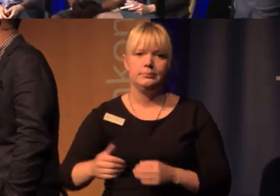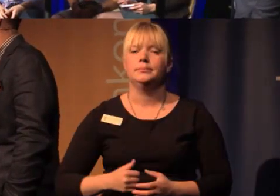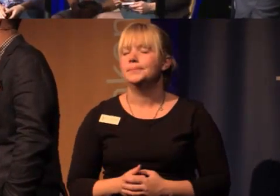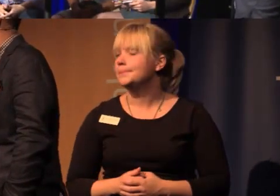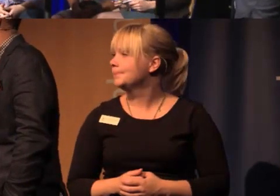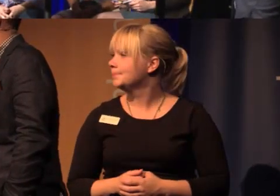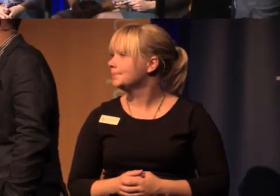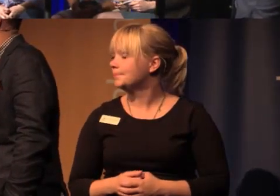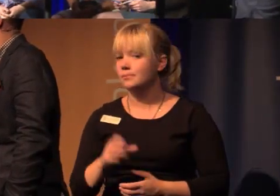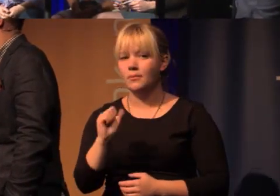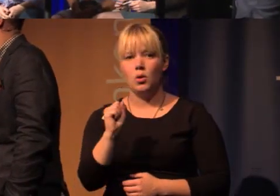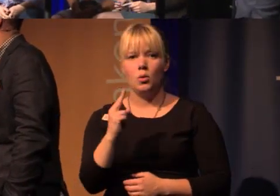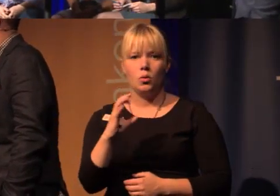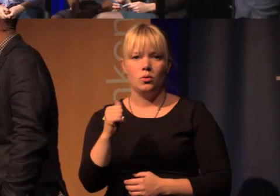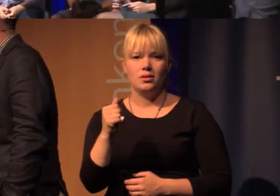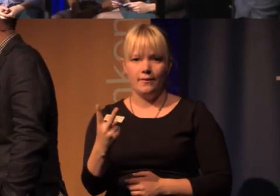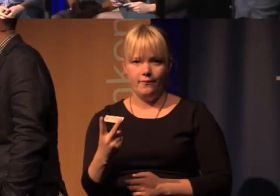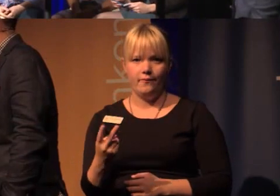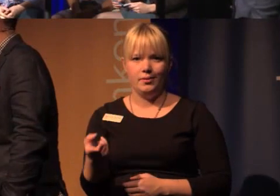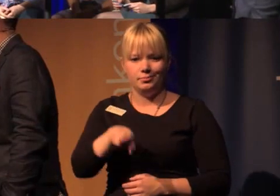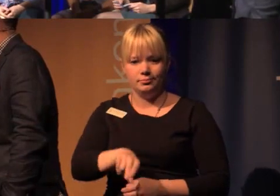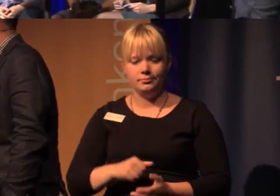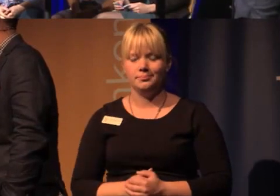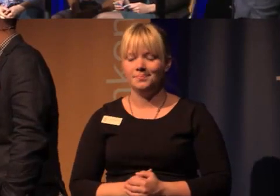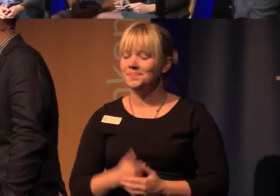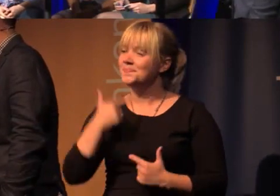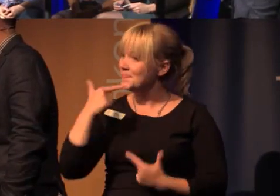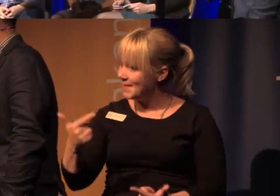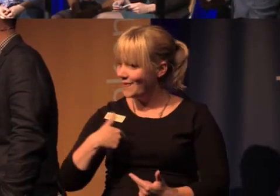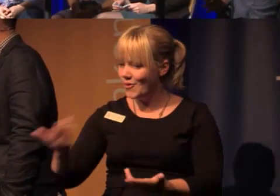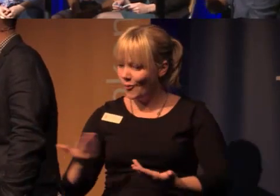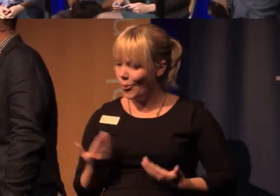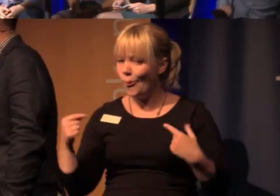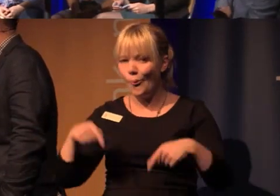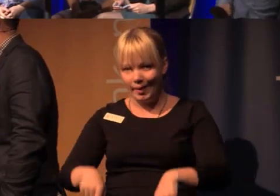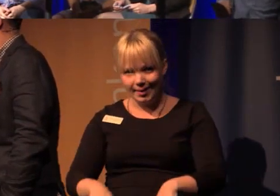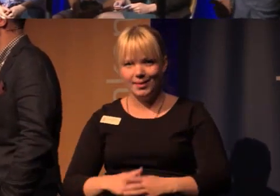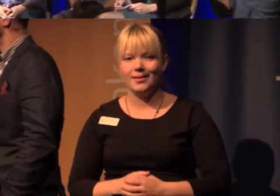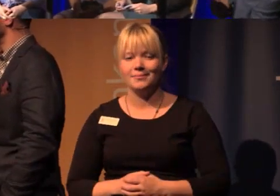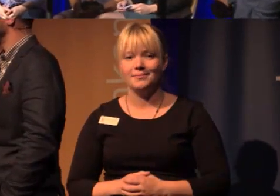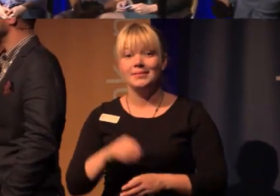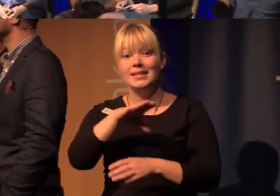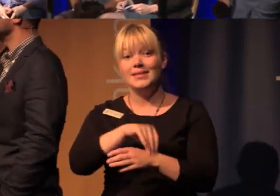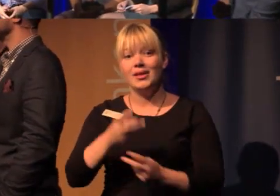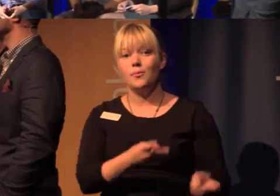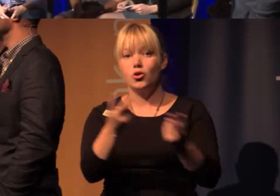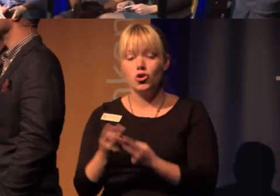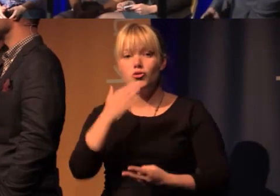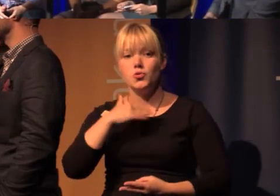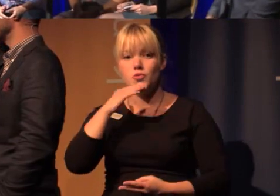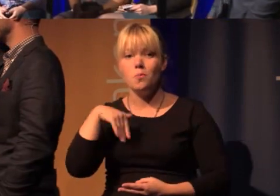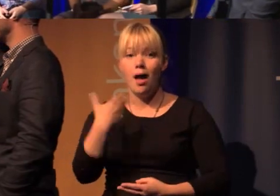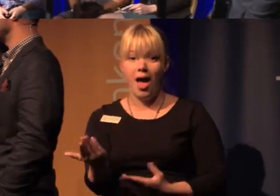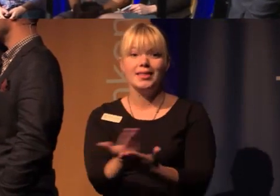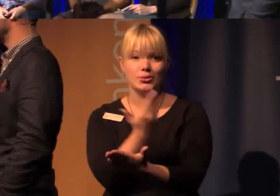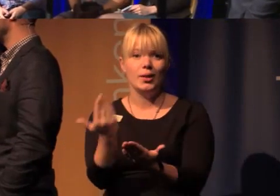Varsågod, vi går över till Gustav. Tack så mycket. Tack så mycket för inbjudan. Sverigedemokratisk ungdom är nationalister, vilket